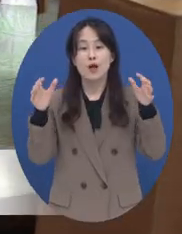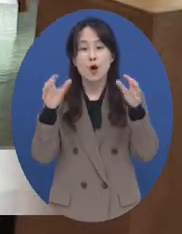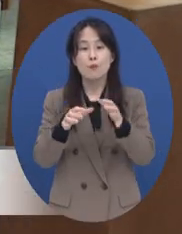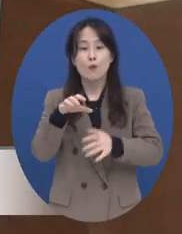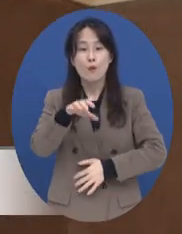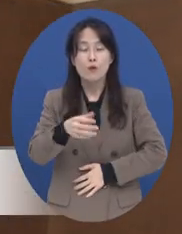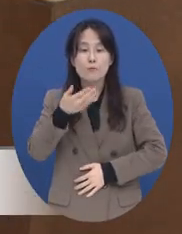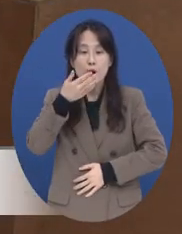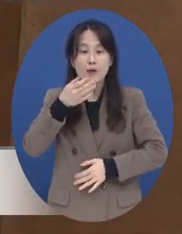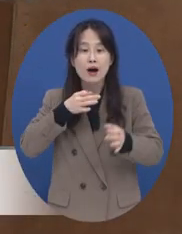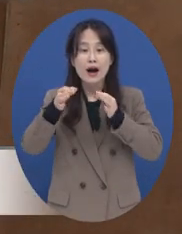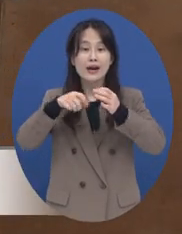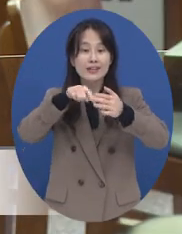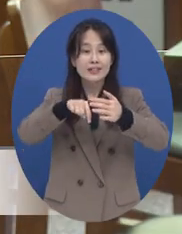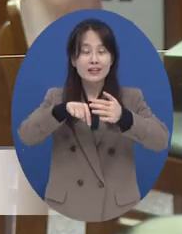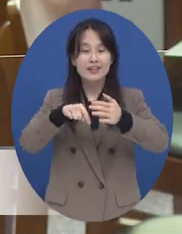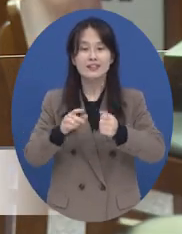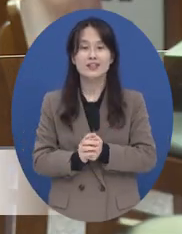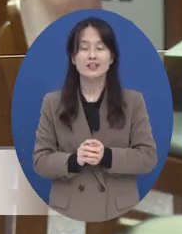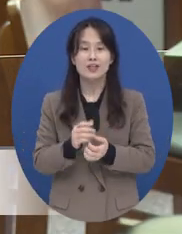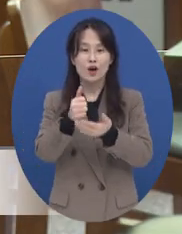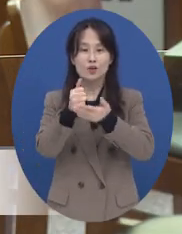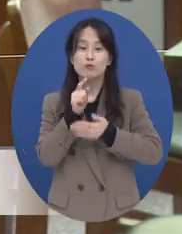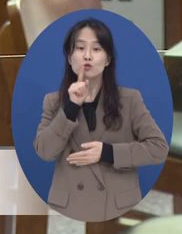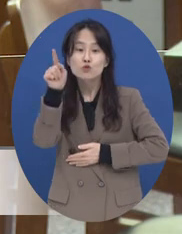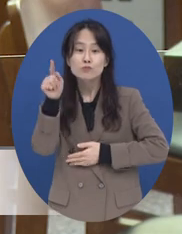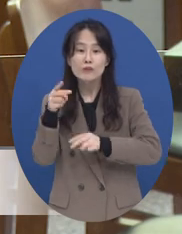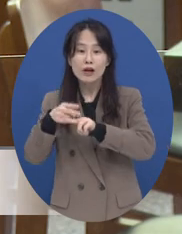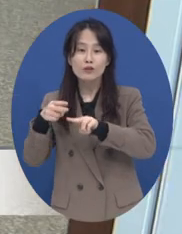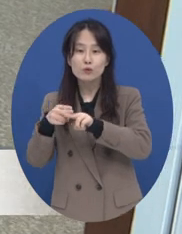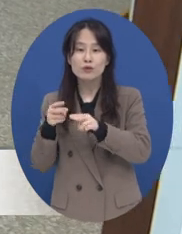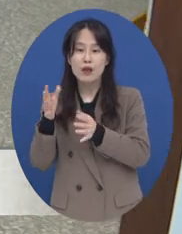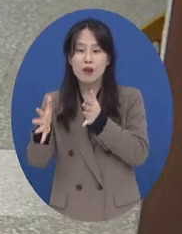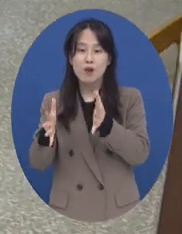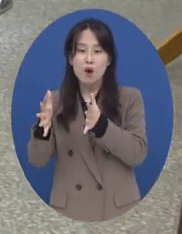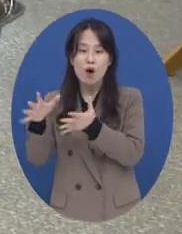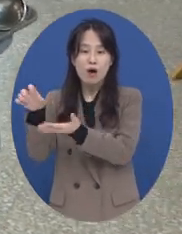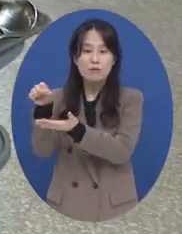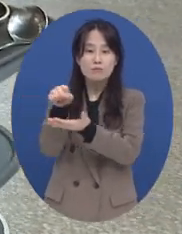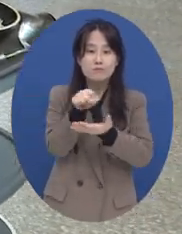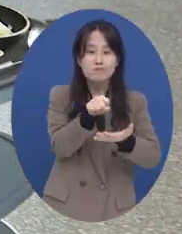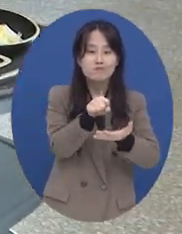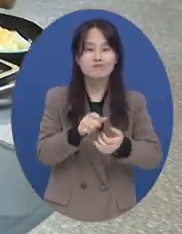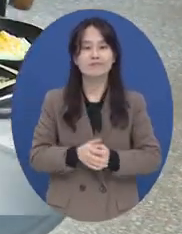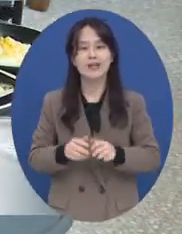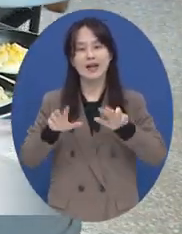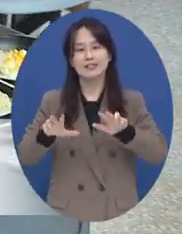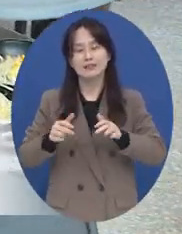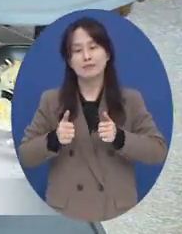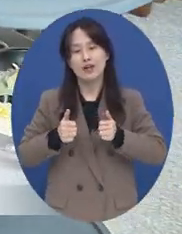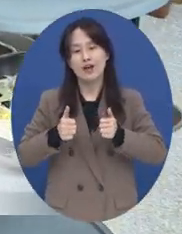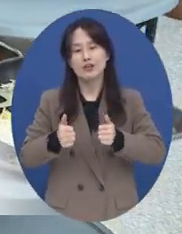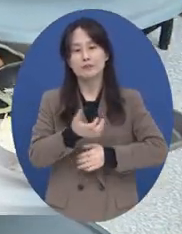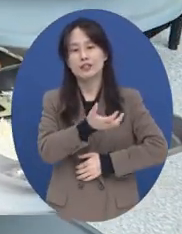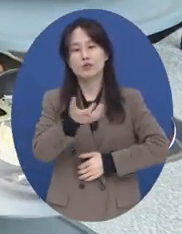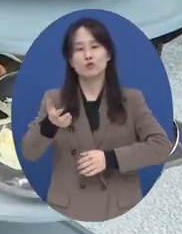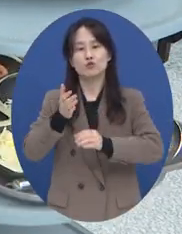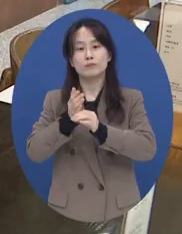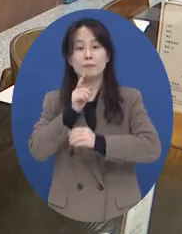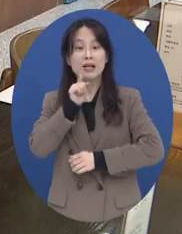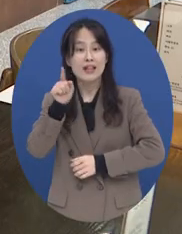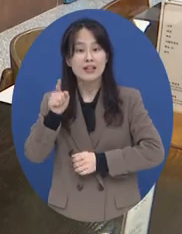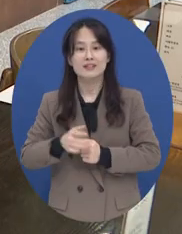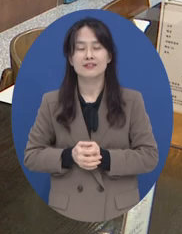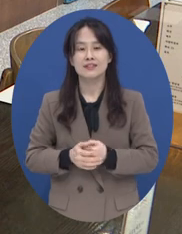사람들이 모여 있는 음식점 안. 손님이 주문한 요리를 서빙 로봇이 가져다 줍니다. 지금은 열심히 이동